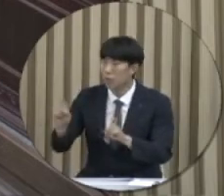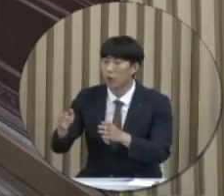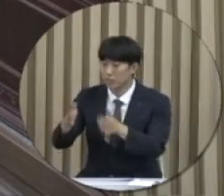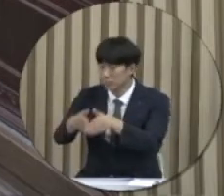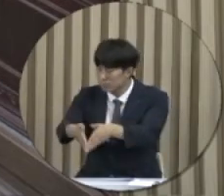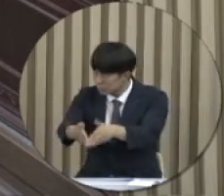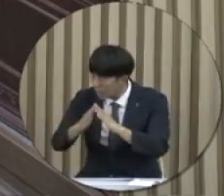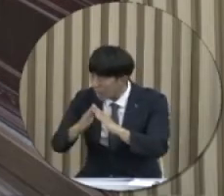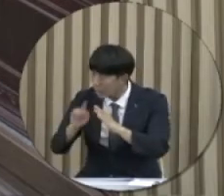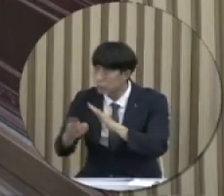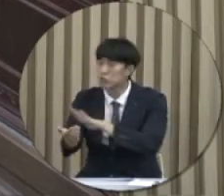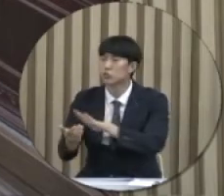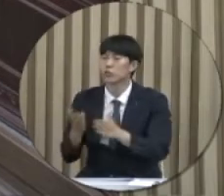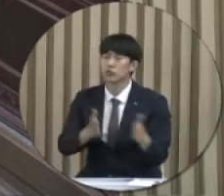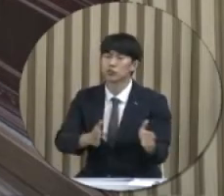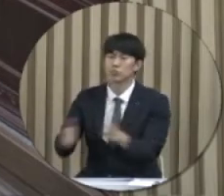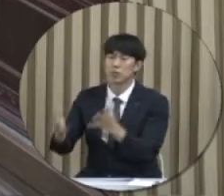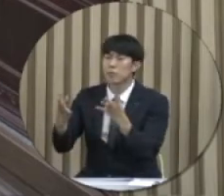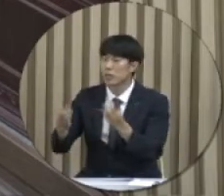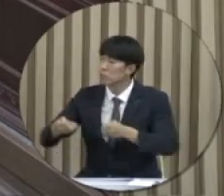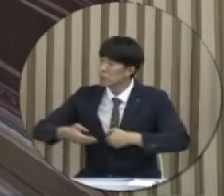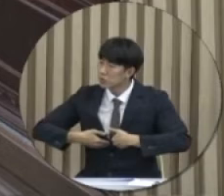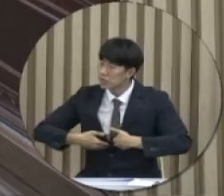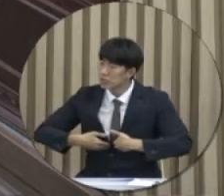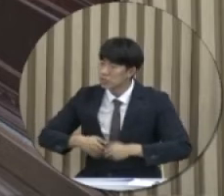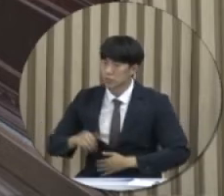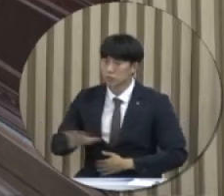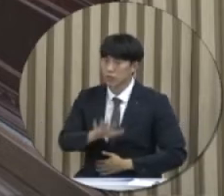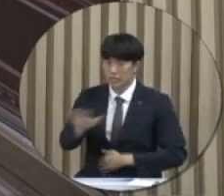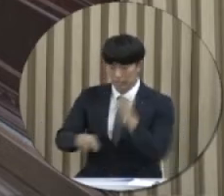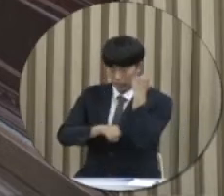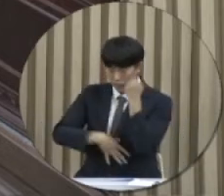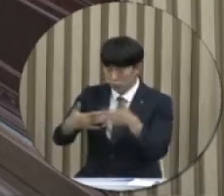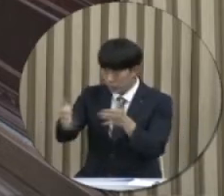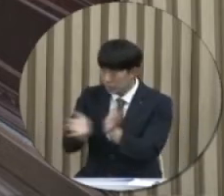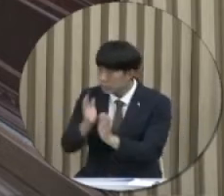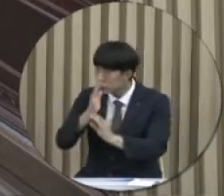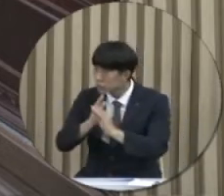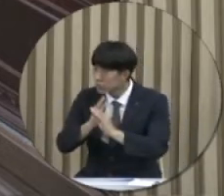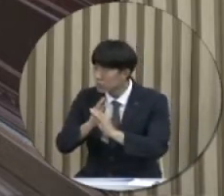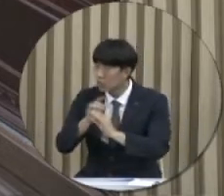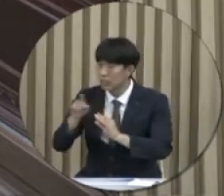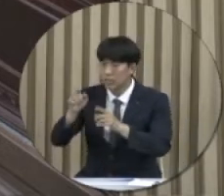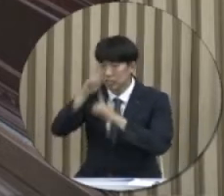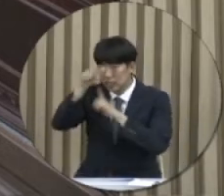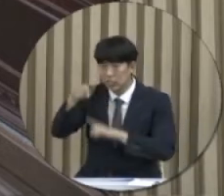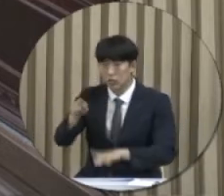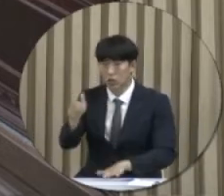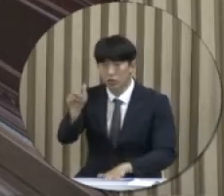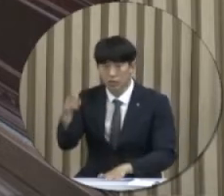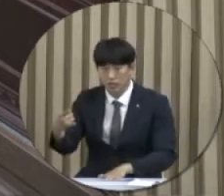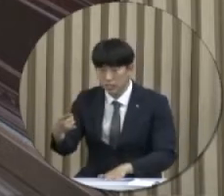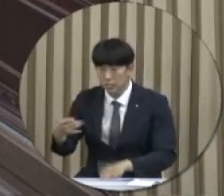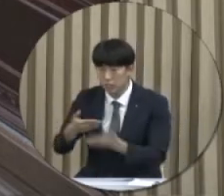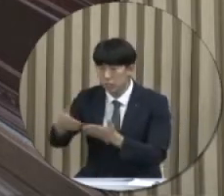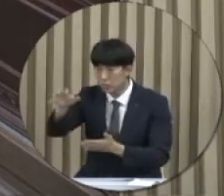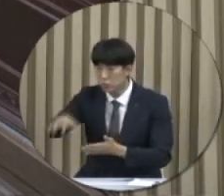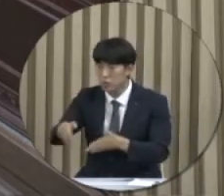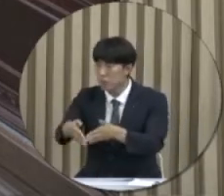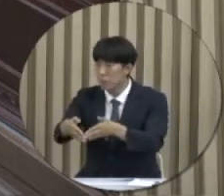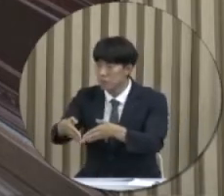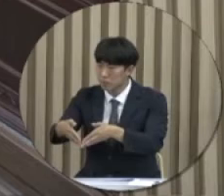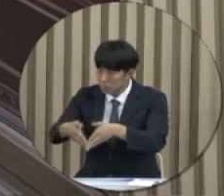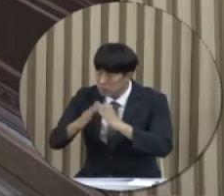사전 준비가 돼야 돼요. 저희가 기초단체 중에서 이건희 컬렉션을 유치하겠다는 자료를 싹